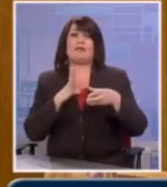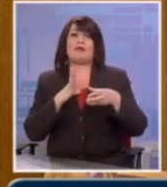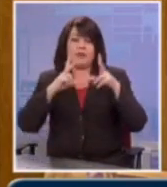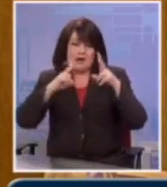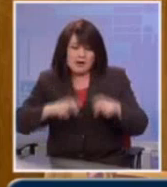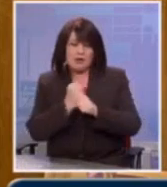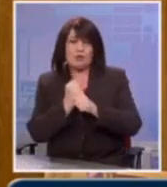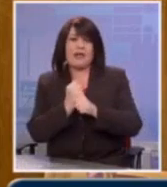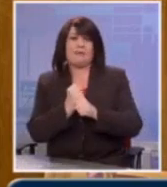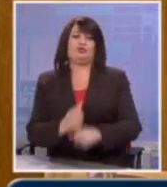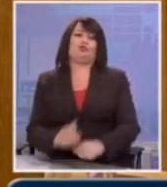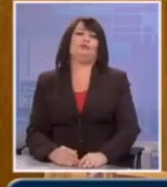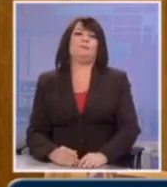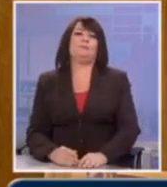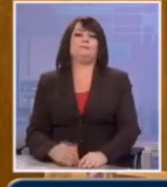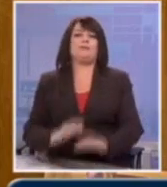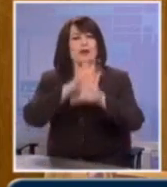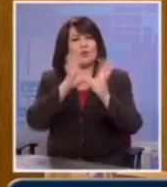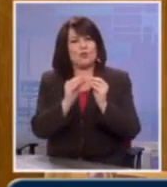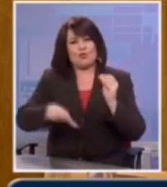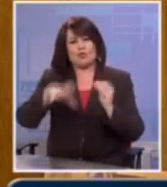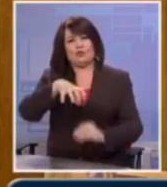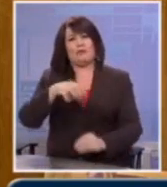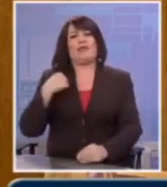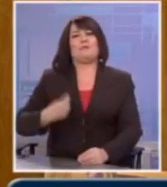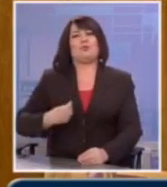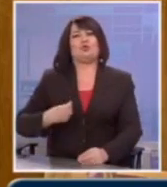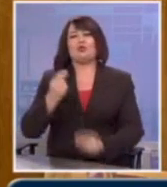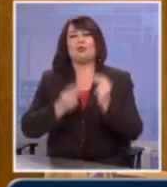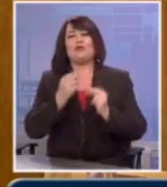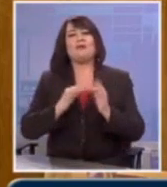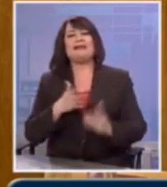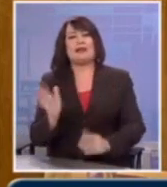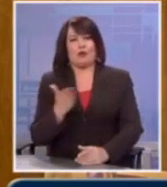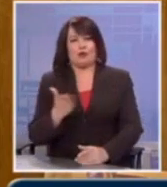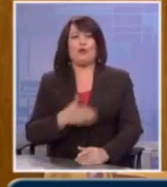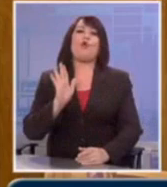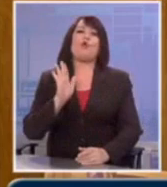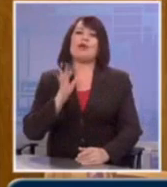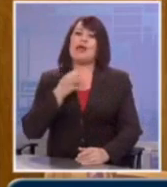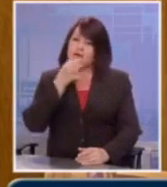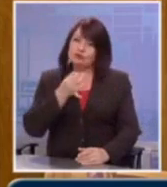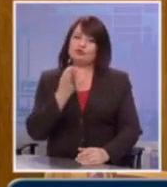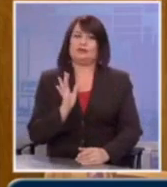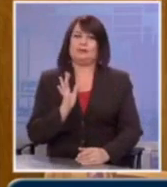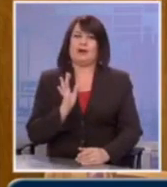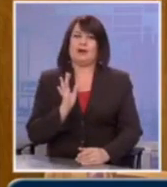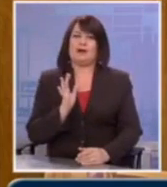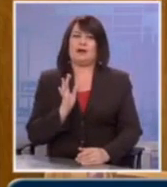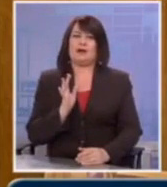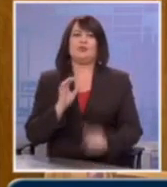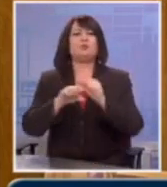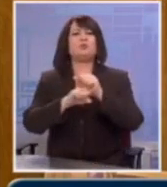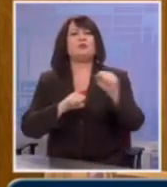πρόβλημα βέβαια όπως και σε όλο το δημόσιο τομέα δεν είναι οι απολύσεις οι απολύσεις είναι αυτές που σας είπαμε και βέβαια δεν πήραμε ούτε